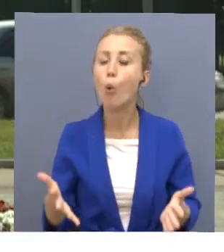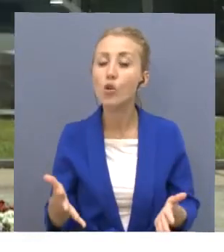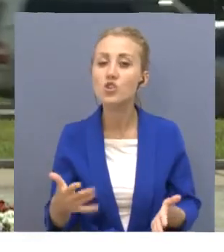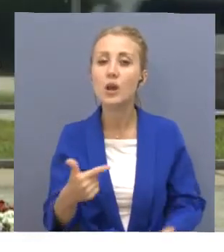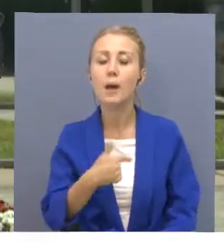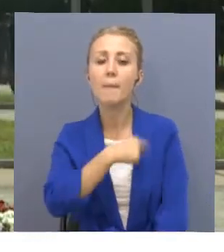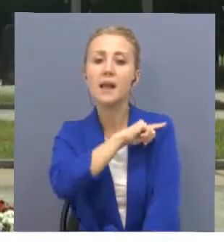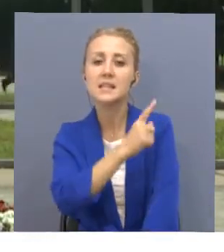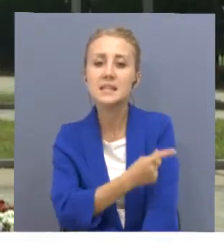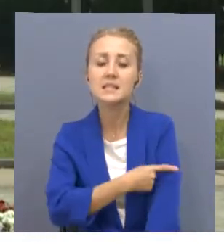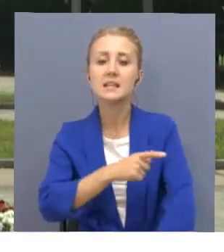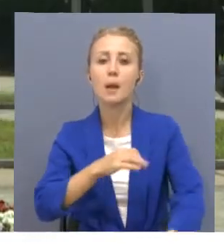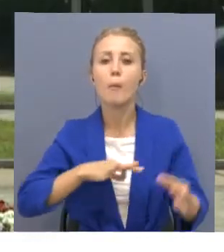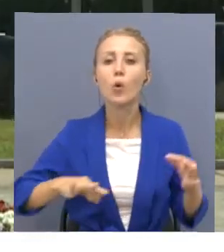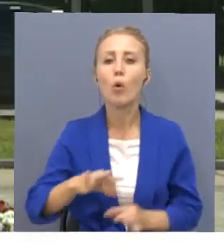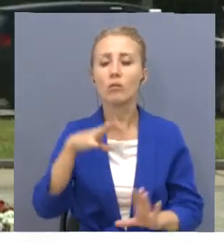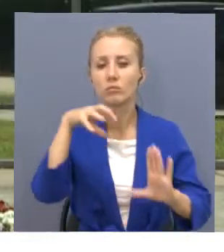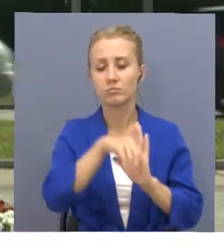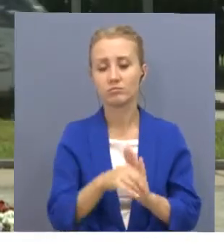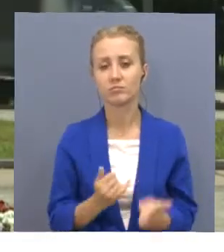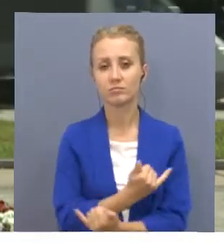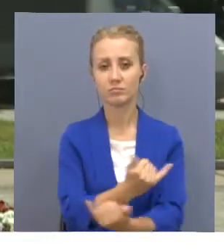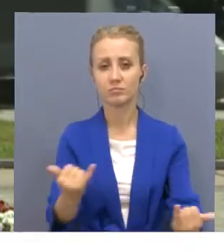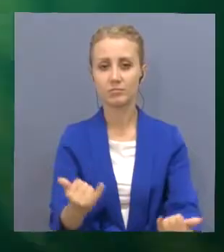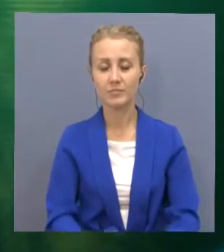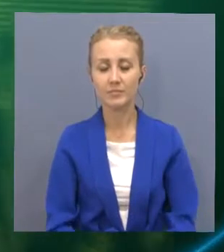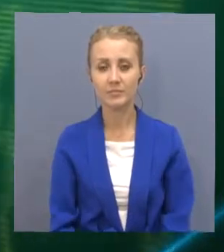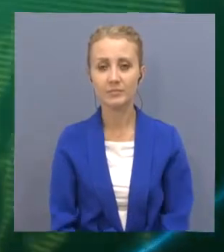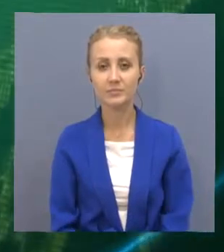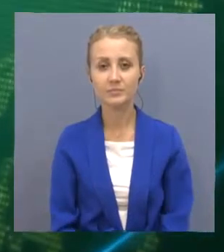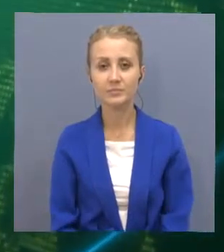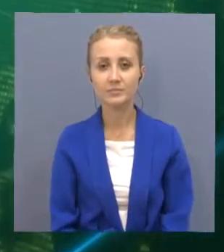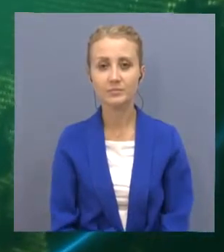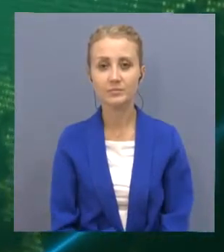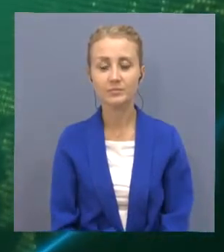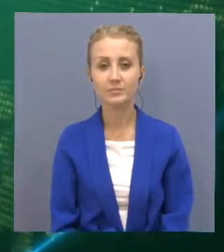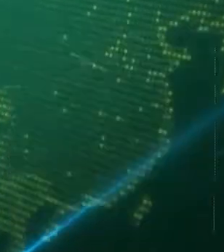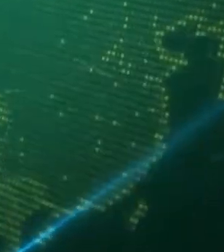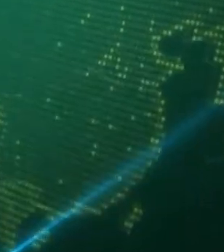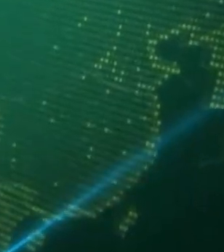нацеливаем проект именно на них.